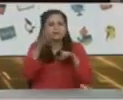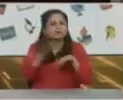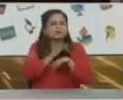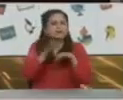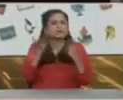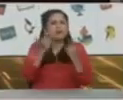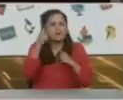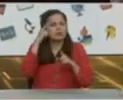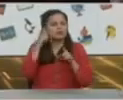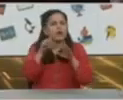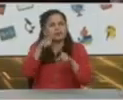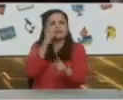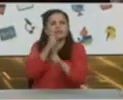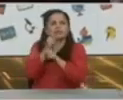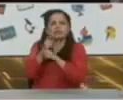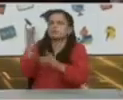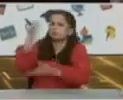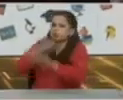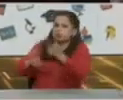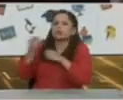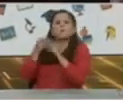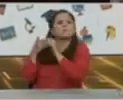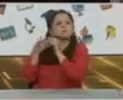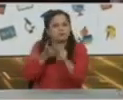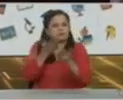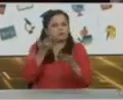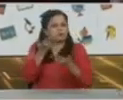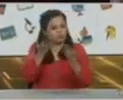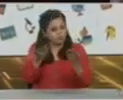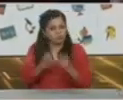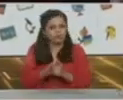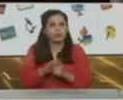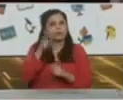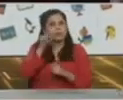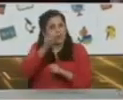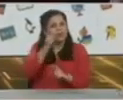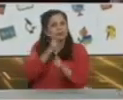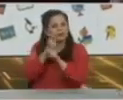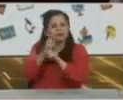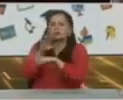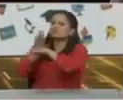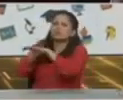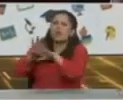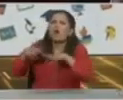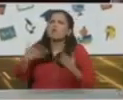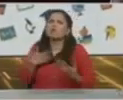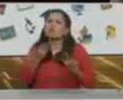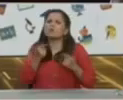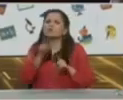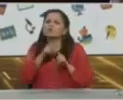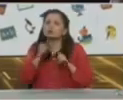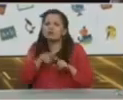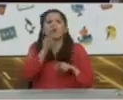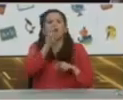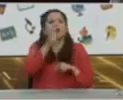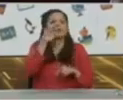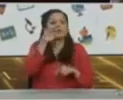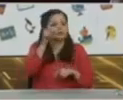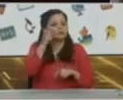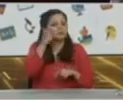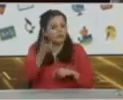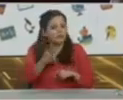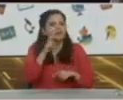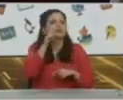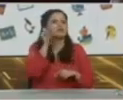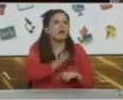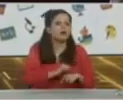इसके लिए अपने टीचर से भी गाइडेंस लीजिए। आप अपने टीचर से बात करिए, अपने पेरेंट्स से, दादा